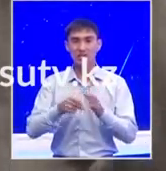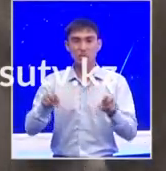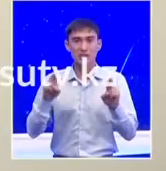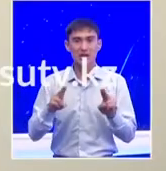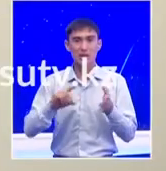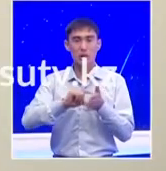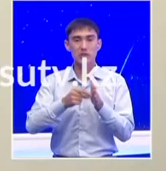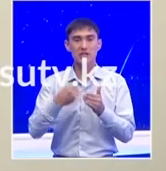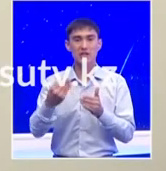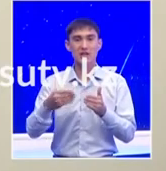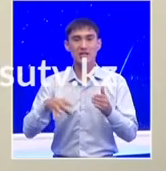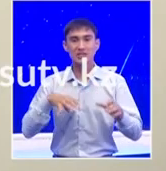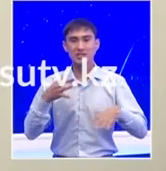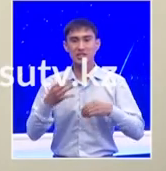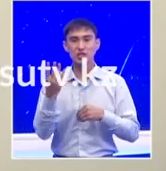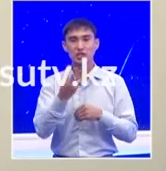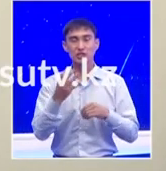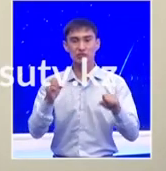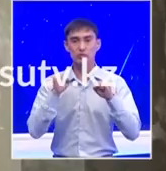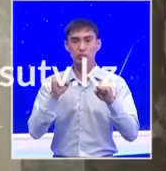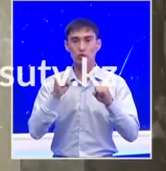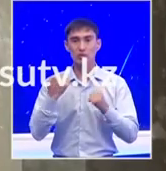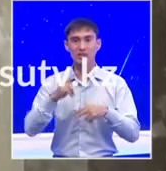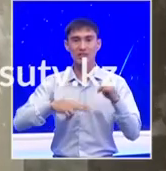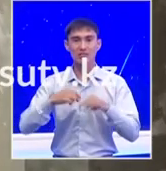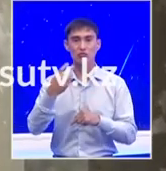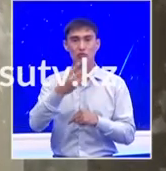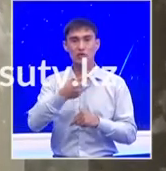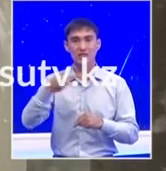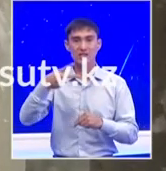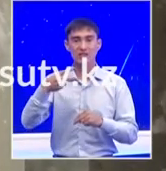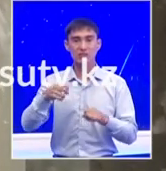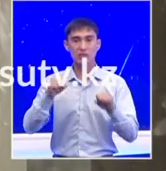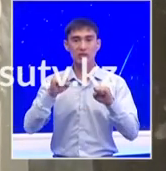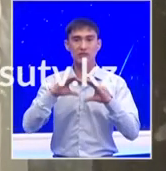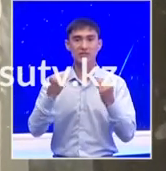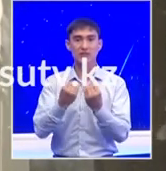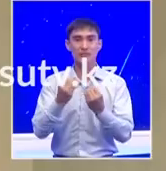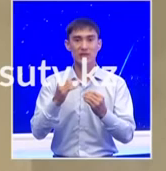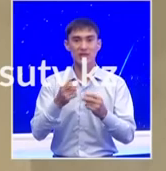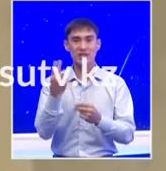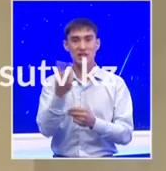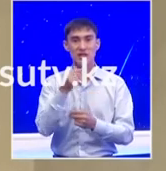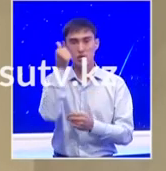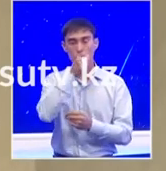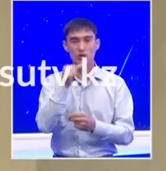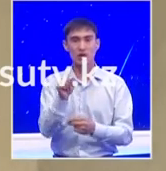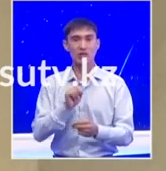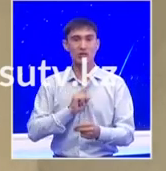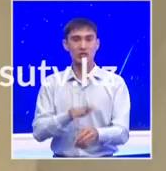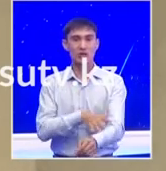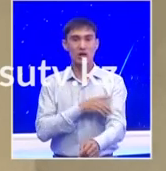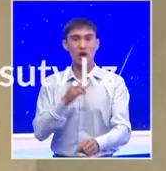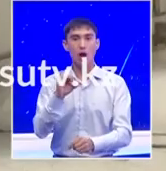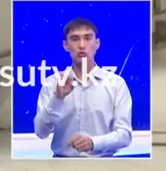специальные помещения для занятий по 4 видам спорта. Строительство двухэтажного спортивного центра ведется 3-й год. Долгожданный для аксусцев новый